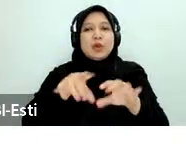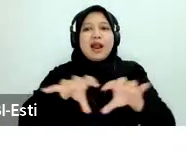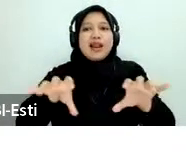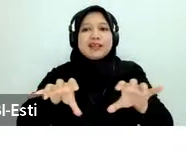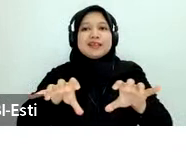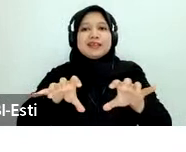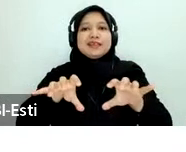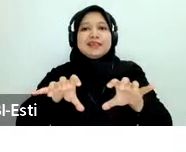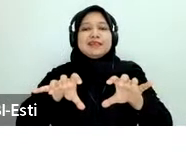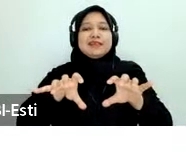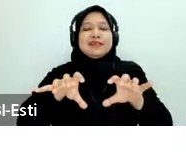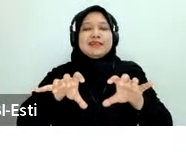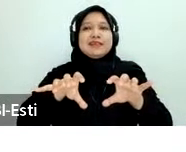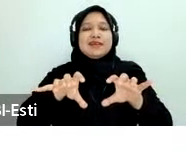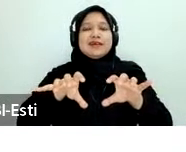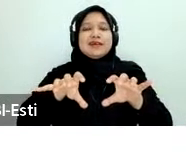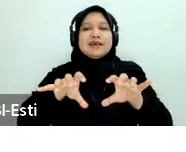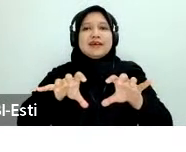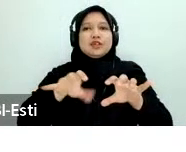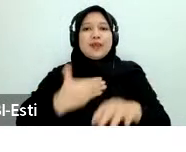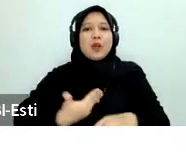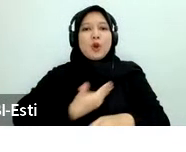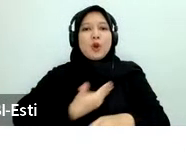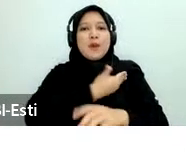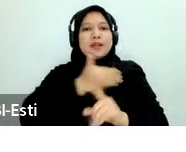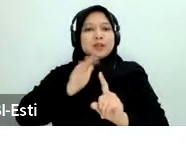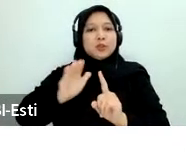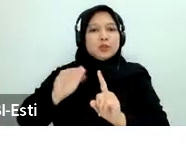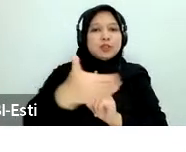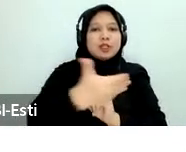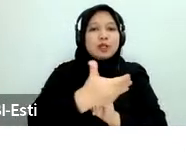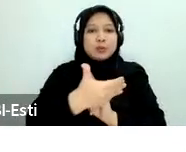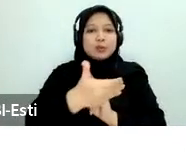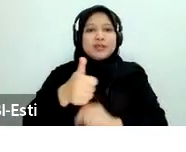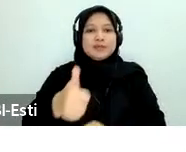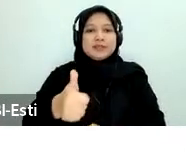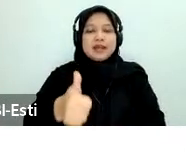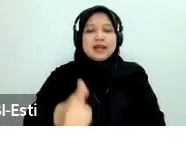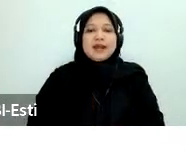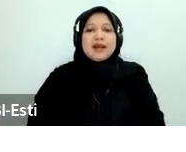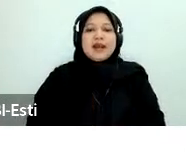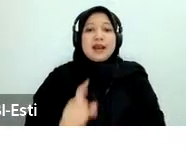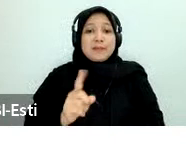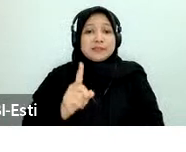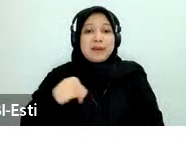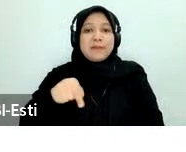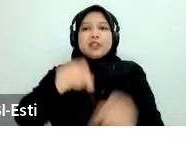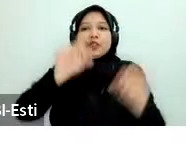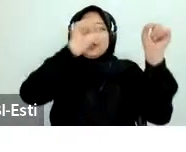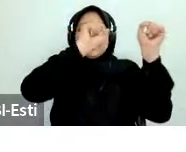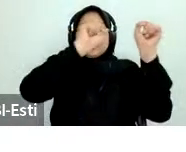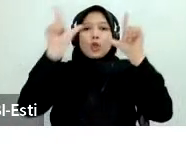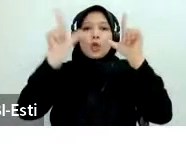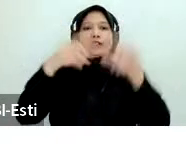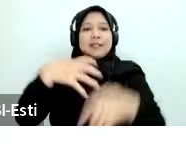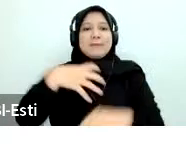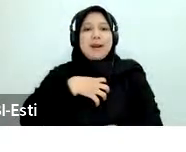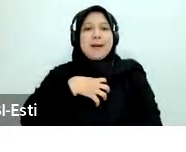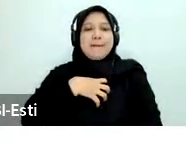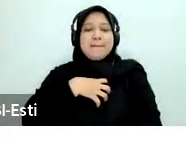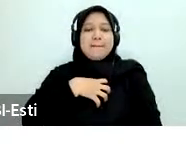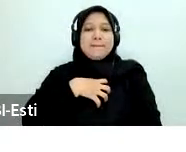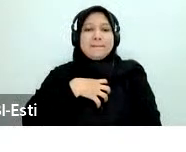korban eh karena dia adalah konsep akresi manusia tapi kalau kita melihat